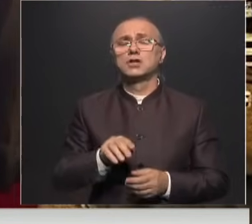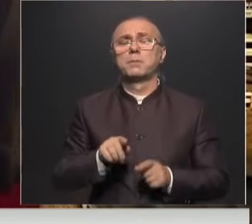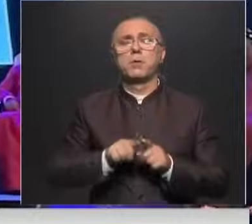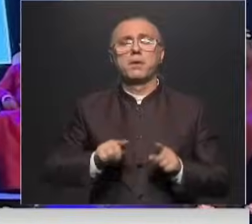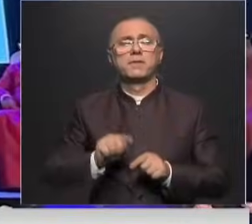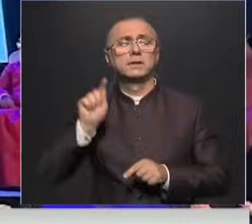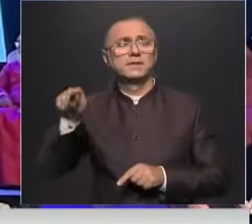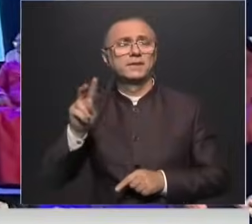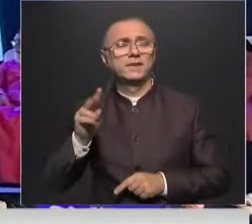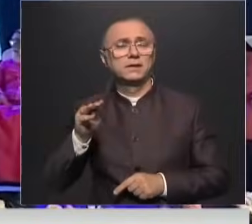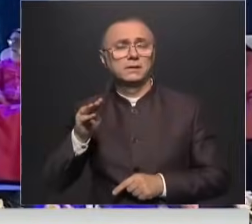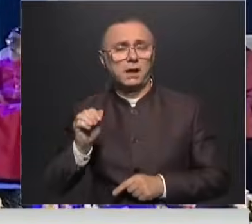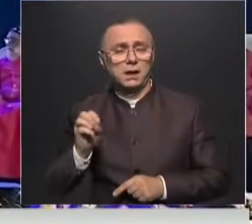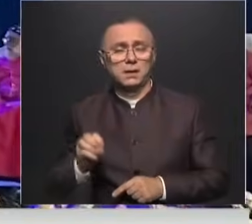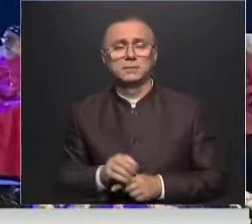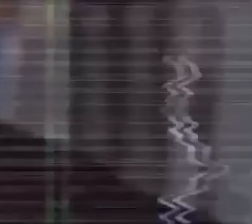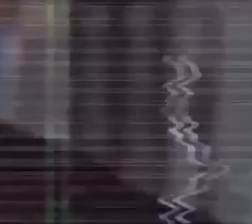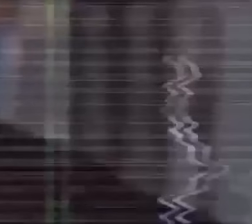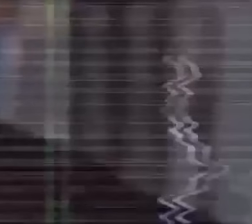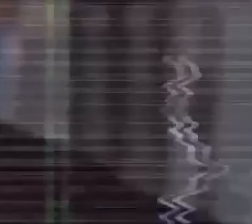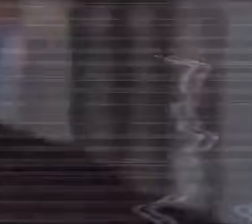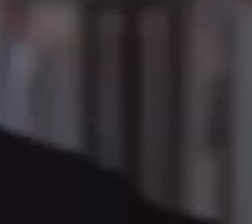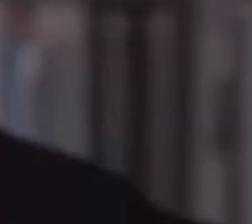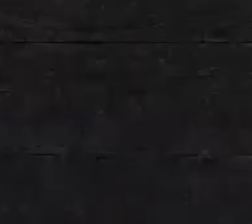нескольких учеников. Сейчас в Индии 25